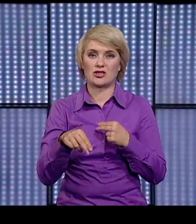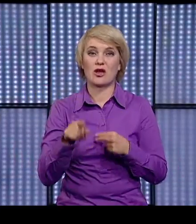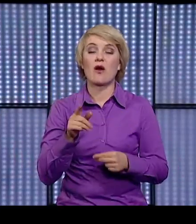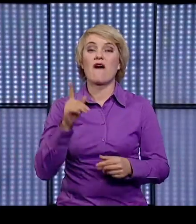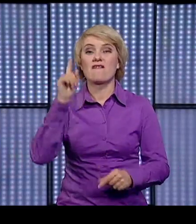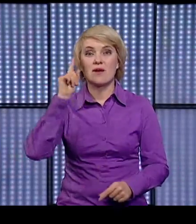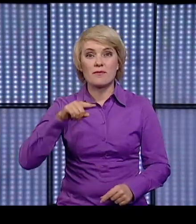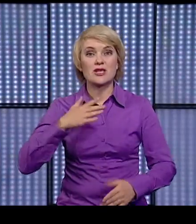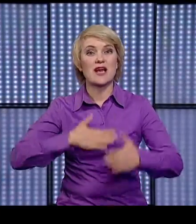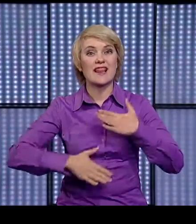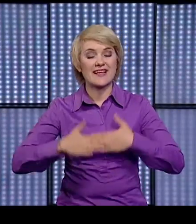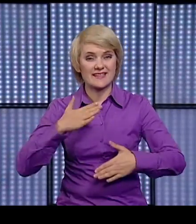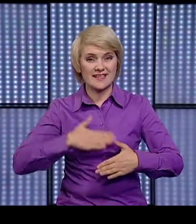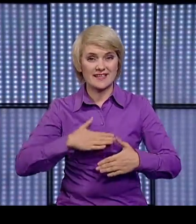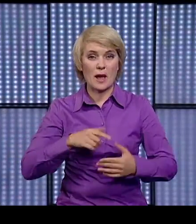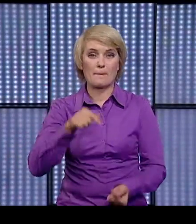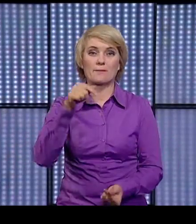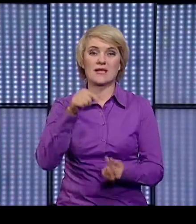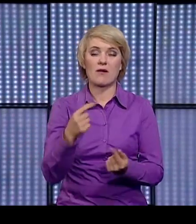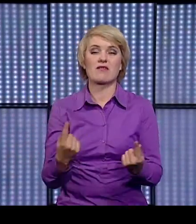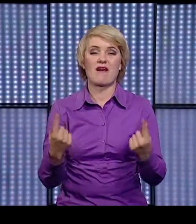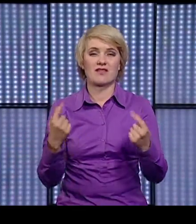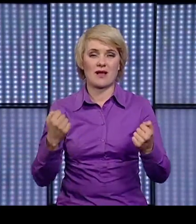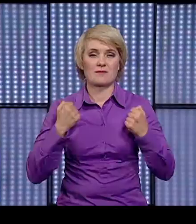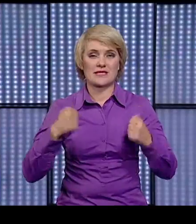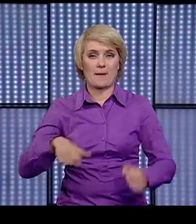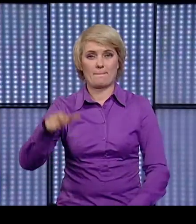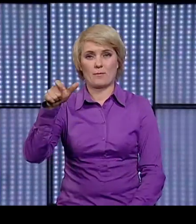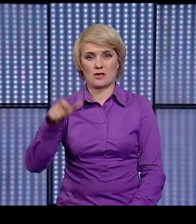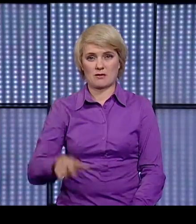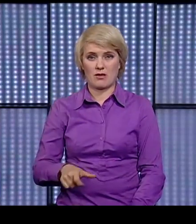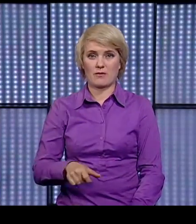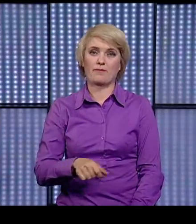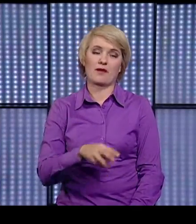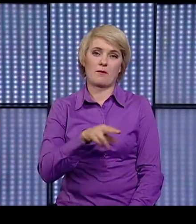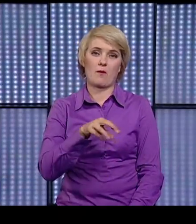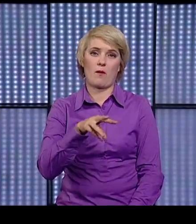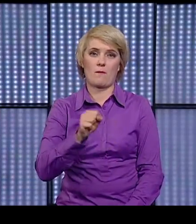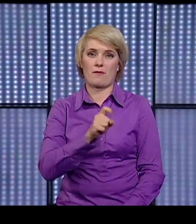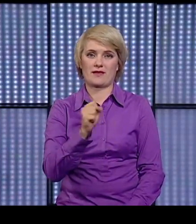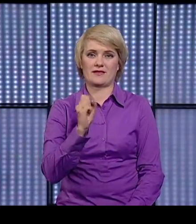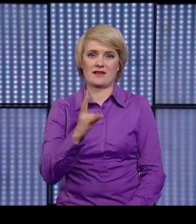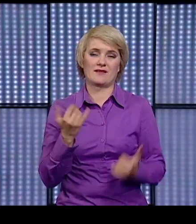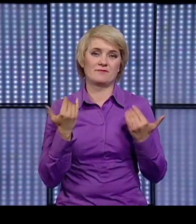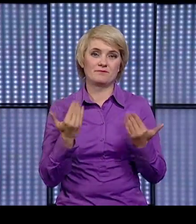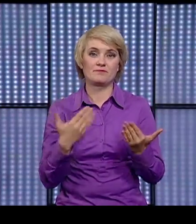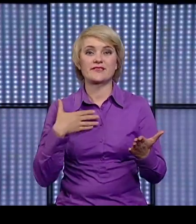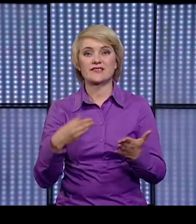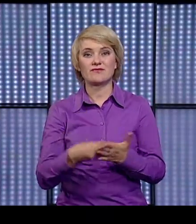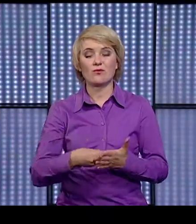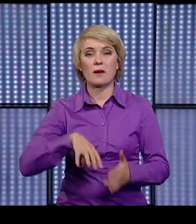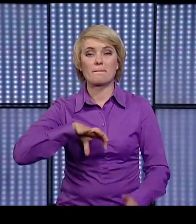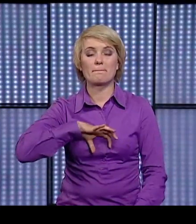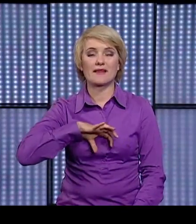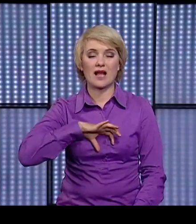великим спортсменам, до яких, звісно, відноситься і сьогодні срібна призерка Паралімпіади Марія Помазан. Свою медальку, я